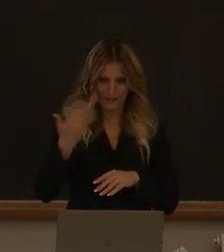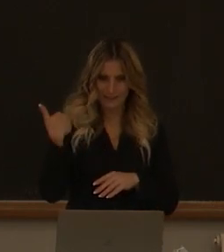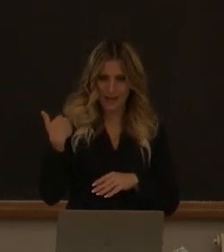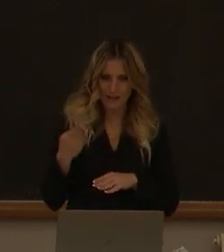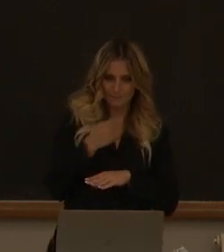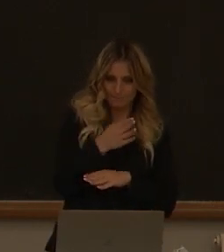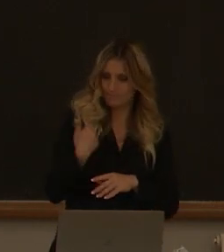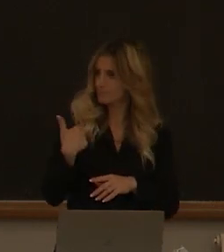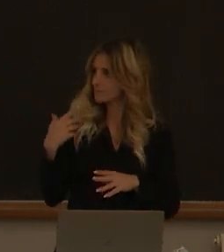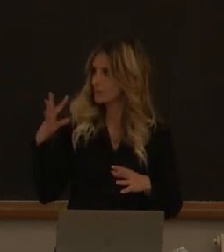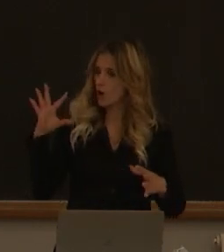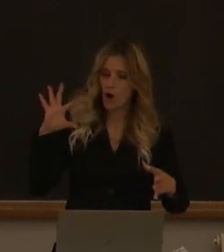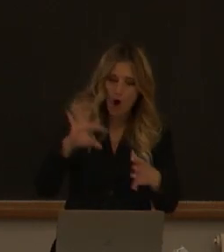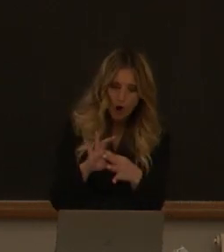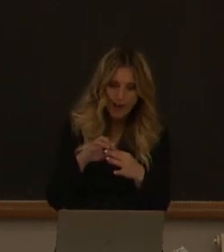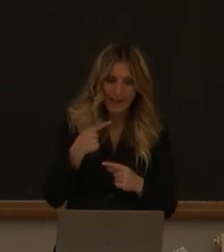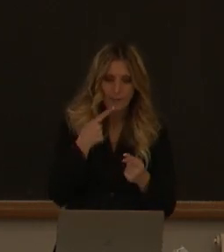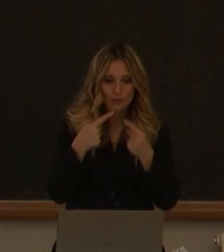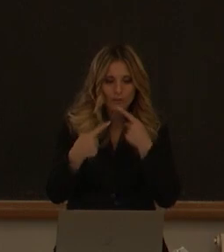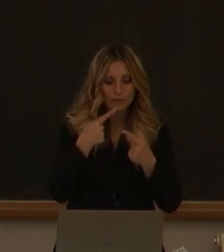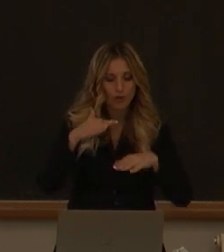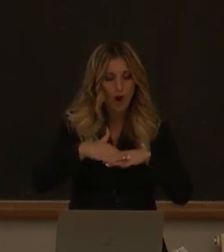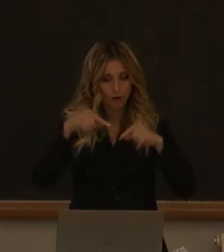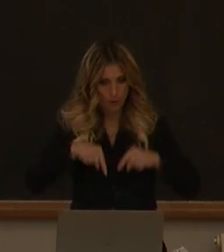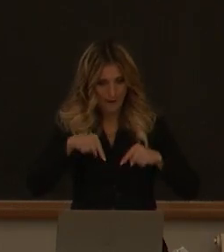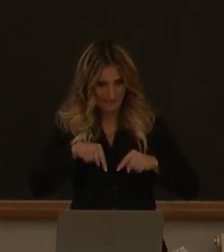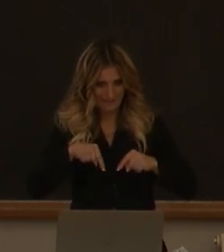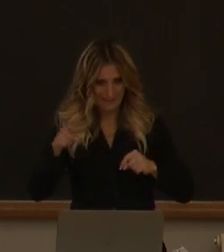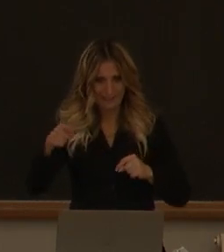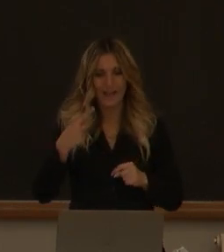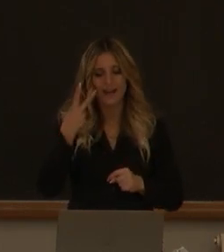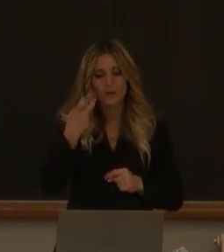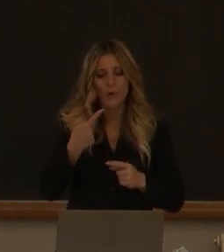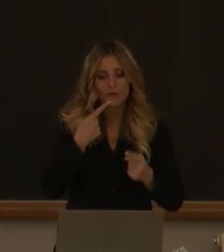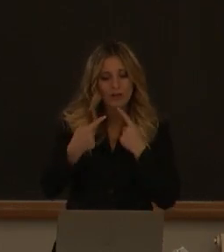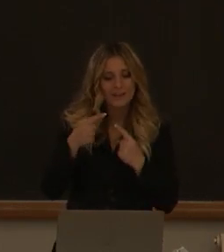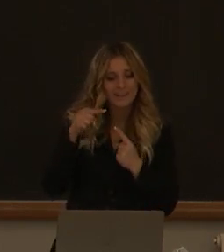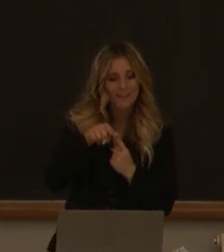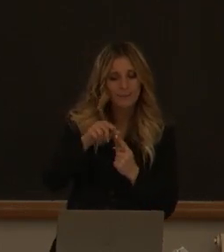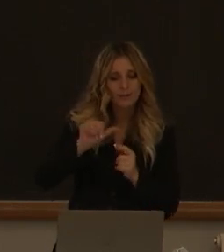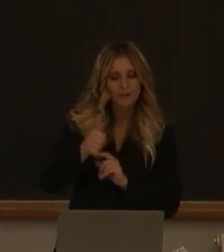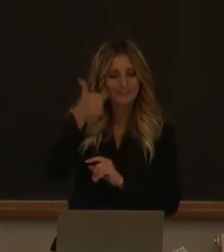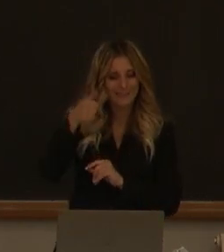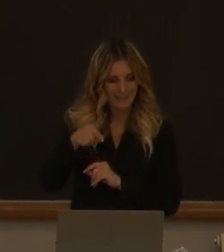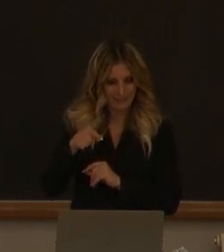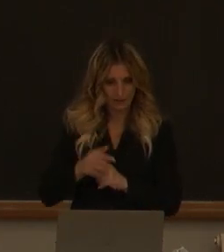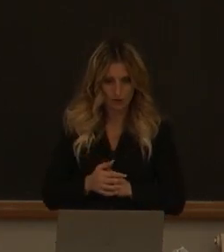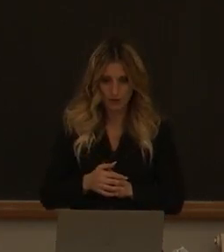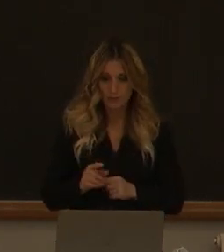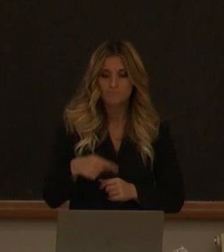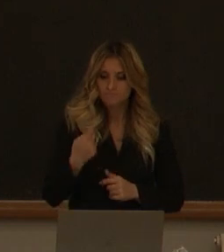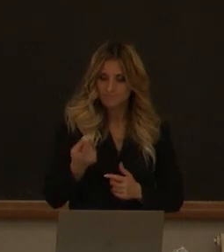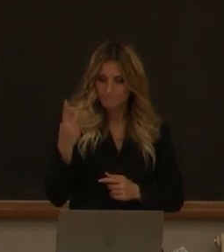abbiamo ricollegato al discorso che è stato fatto stamattina, lei faceva riferimento all'intervento della direttrice di Alma Laura, e tra